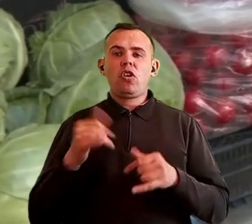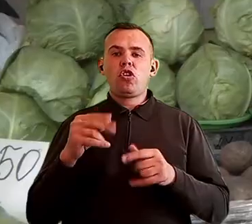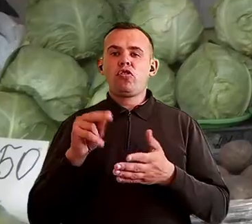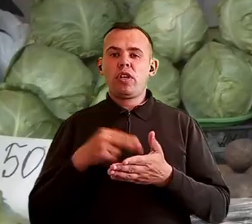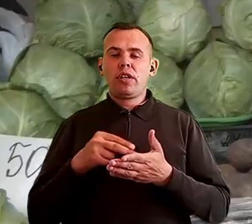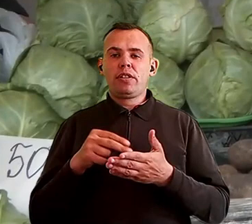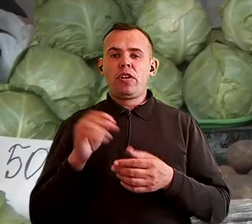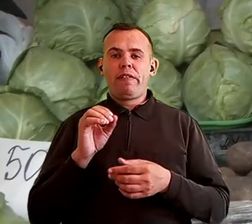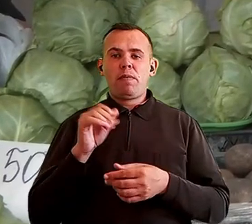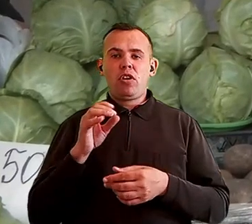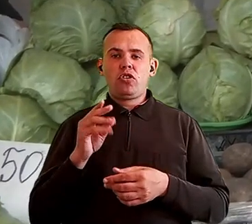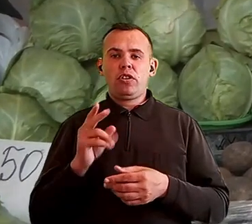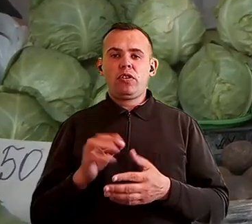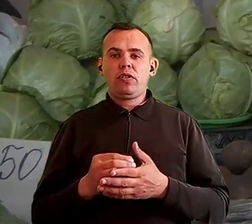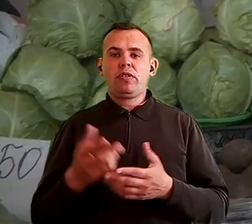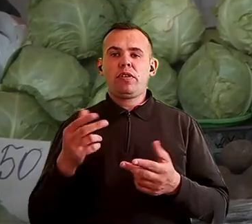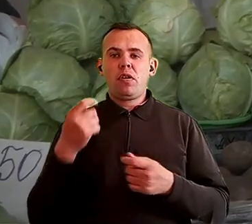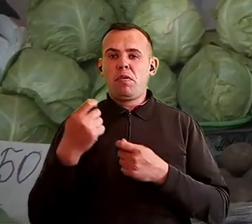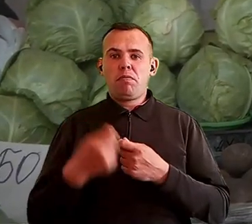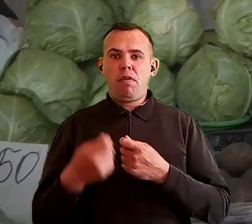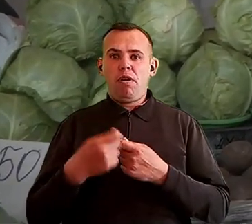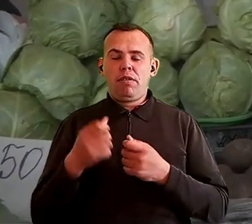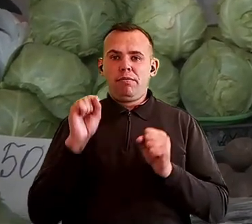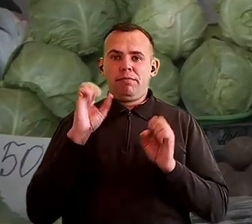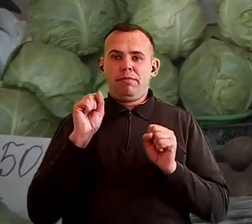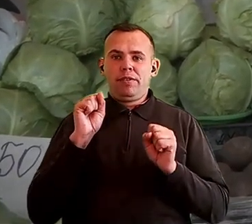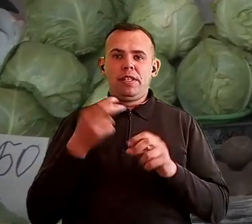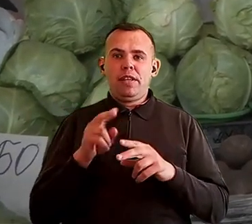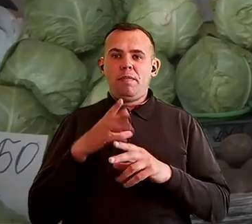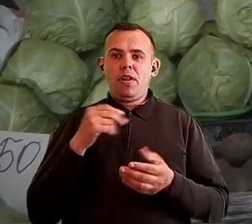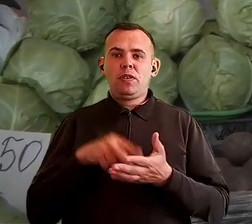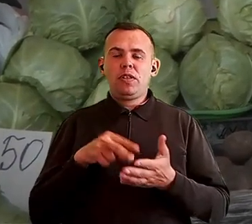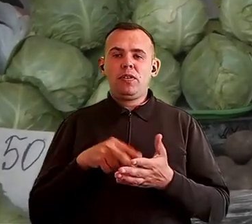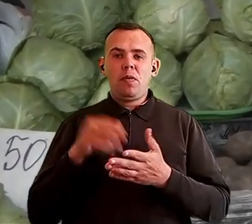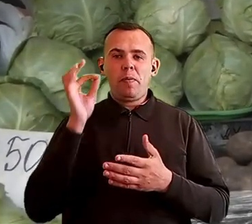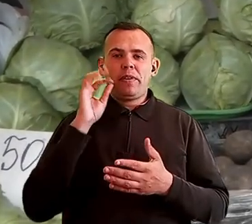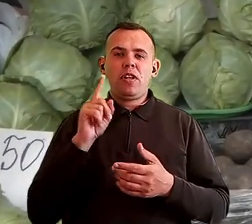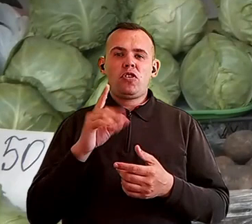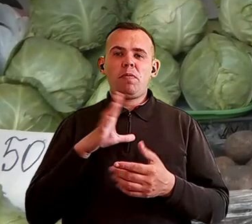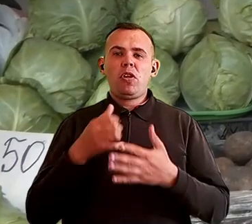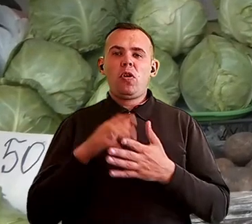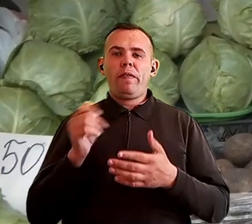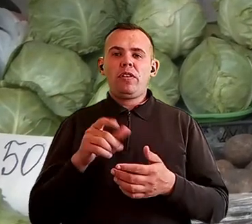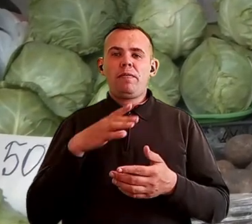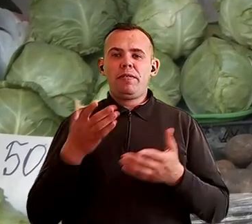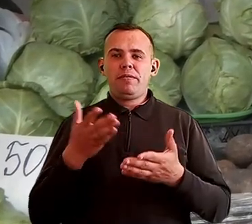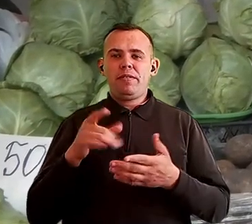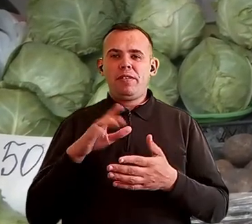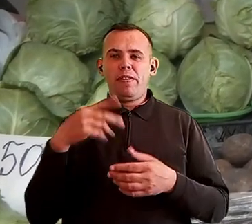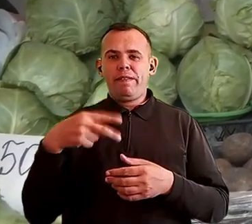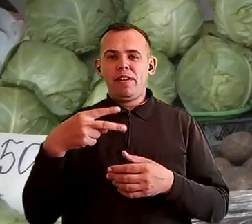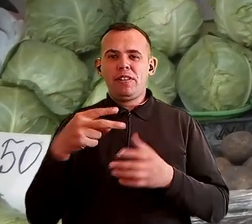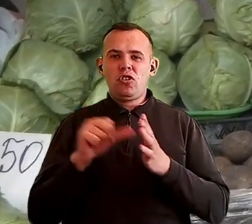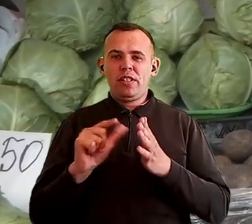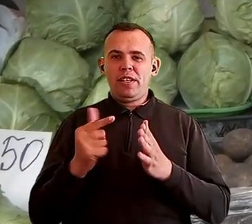Пащенко. Банани здивували. Це взагалі була ціна. Пам'ятаю, ще до війни вони десь в районі 26 гривень за